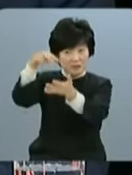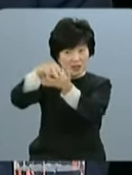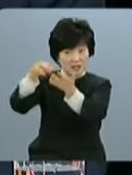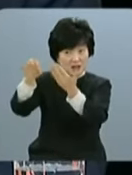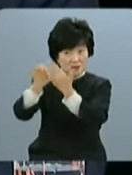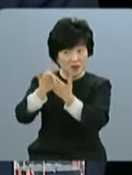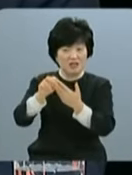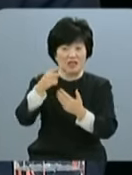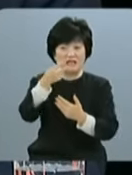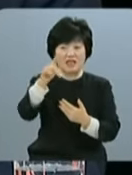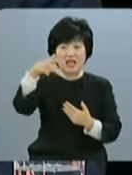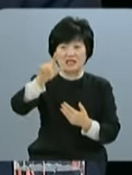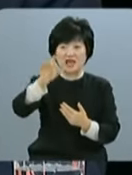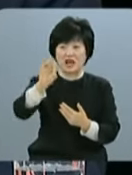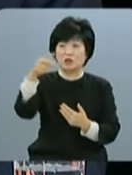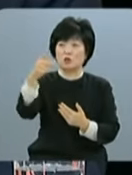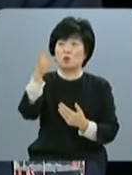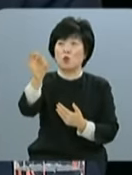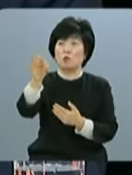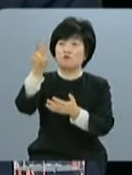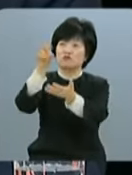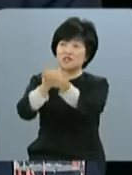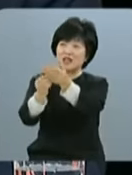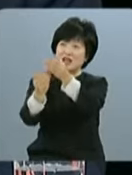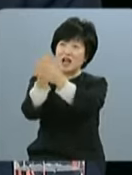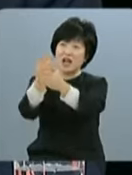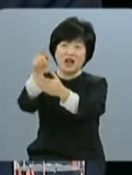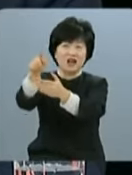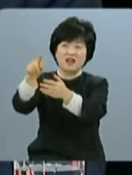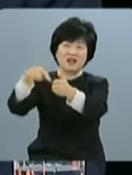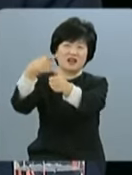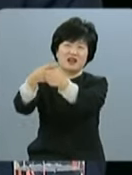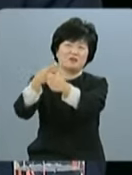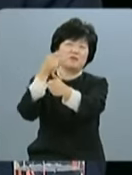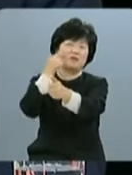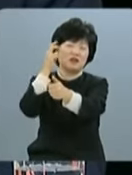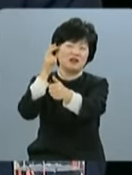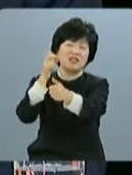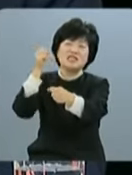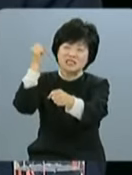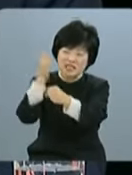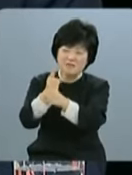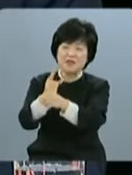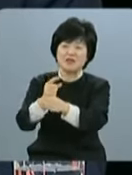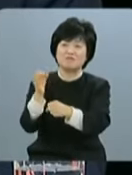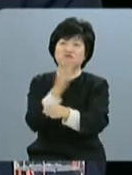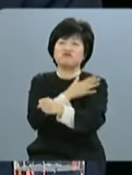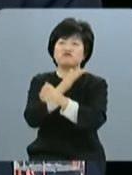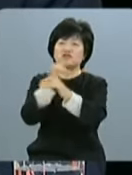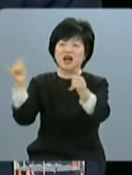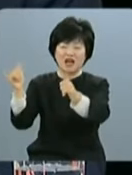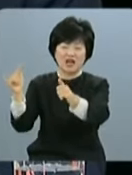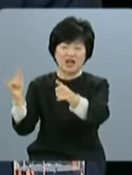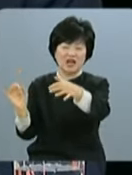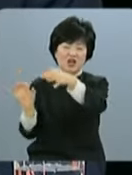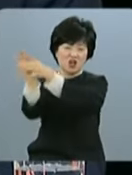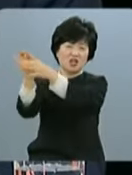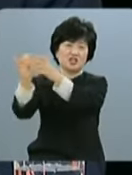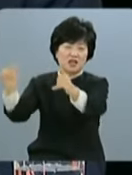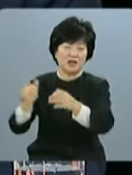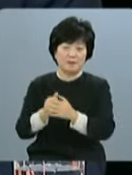이미 특권층에 편입이 된 사람입니다. 그 어릴 때 뭐 가난하게 컸다는 걸 가지고 얘기할 문제가